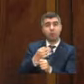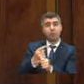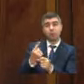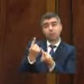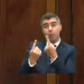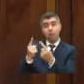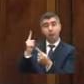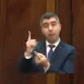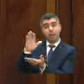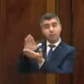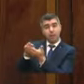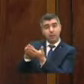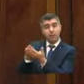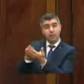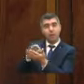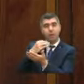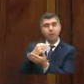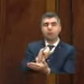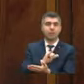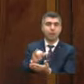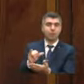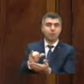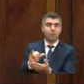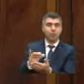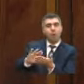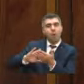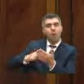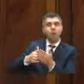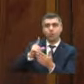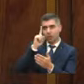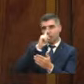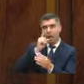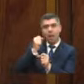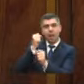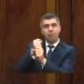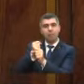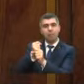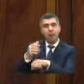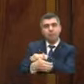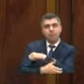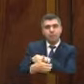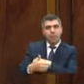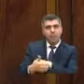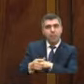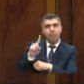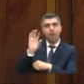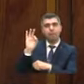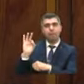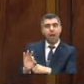لنا غادي نشعروا بالارتياح، نحن لن نرتاح حتى نحارب الفقر 100%